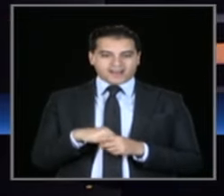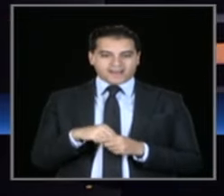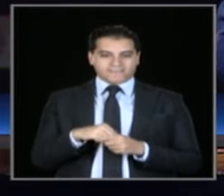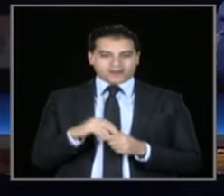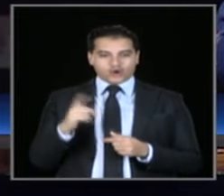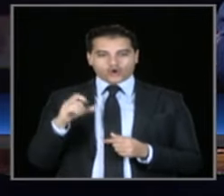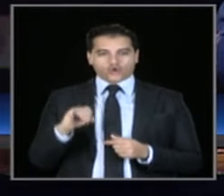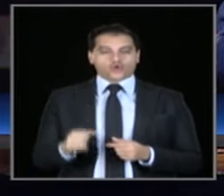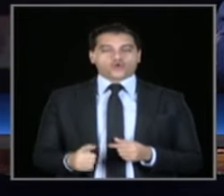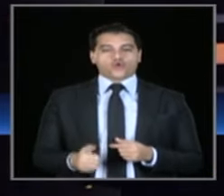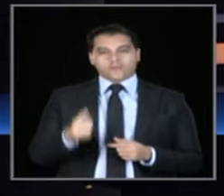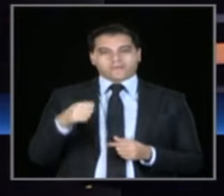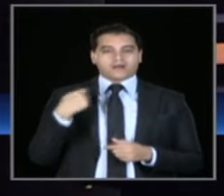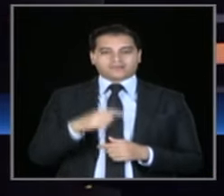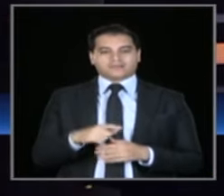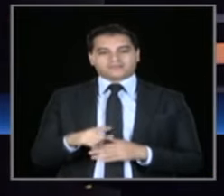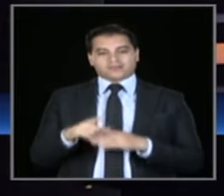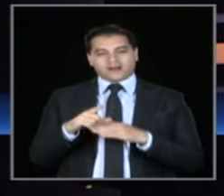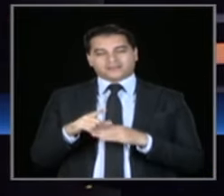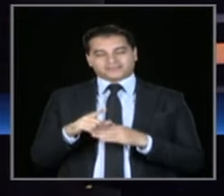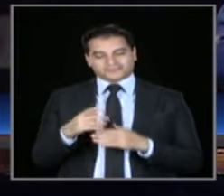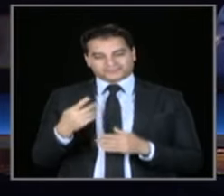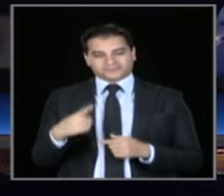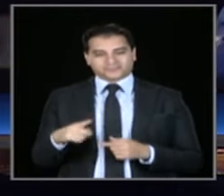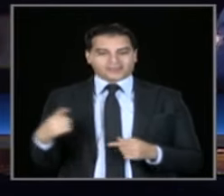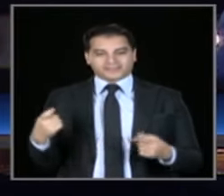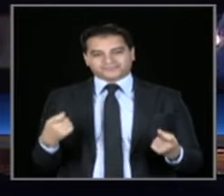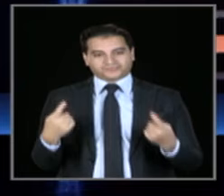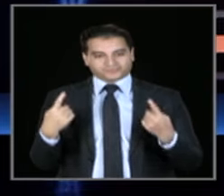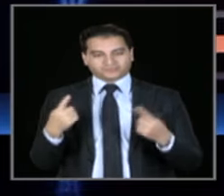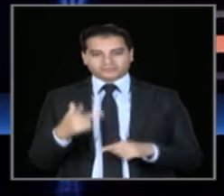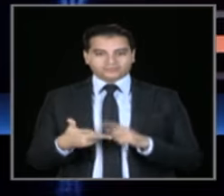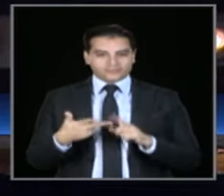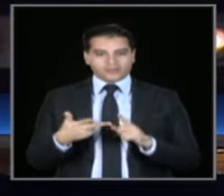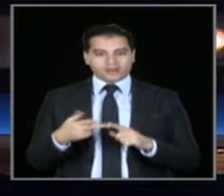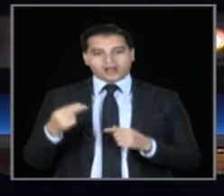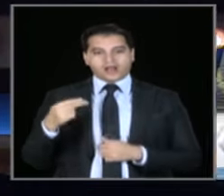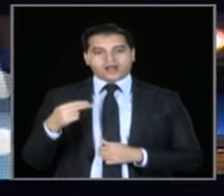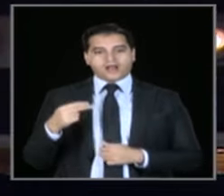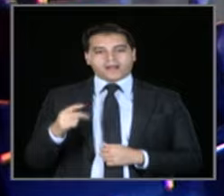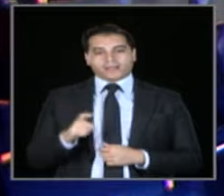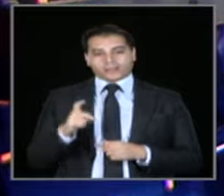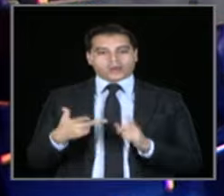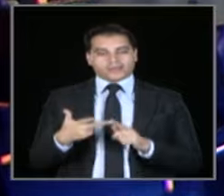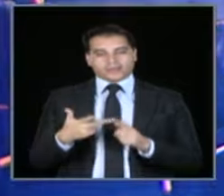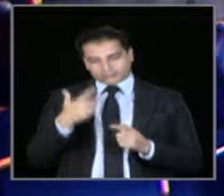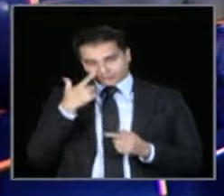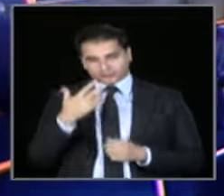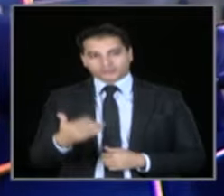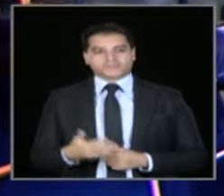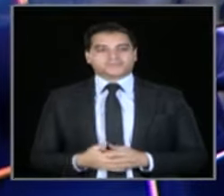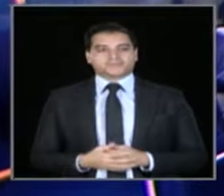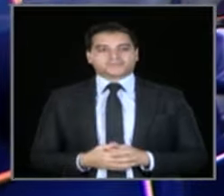لروما. هدف مقابل هدف عبد الله ومارينا، مارينا وعبد الله. السؤال